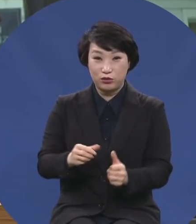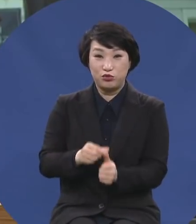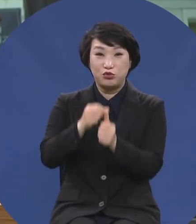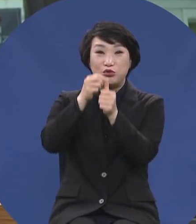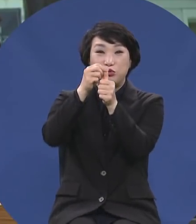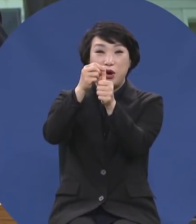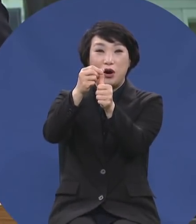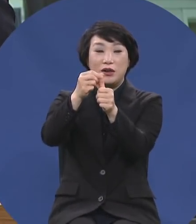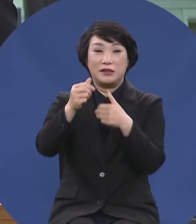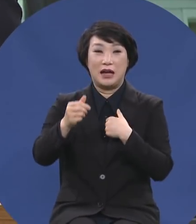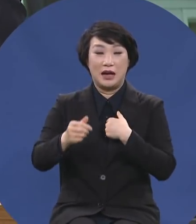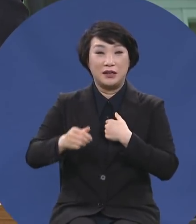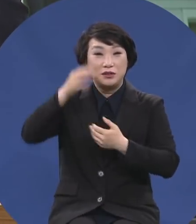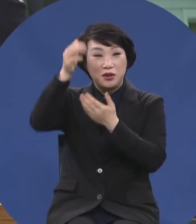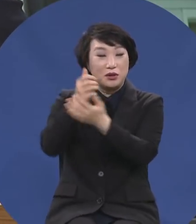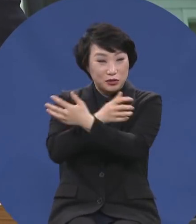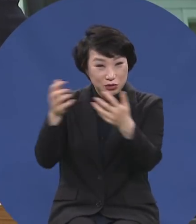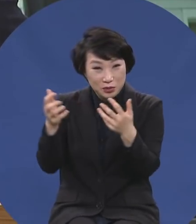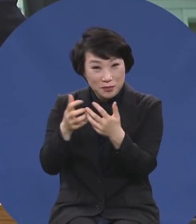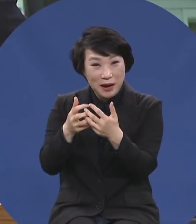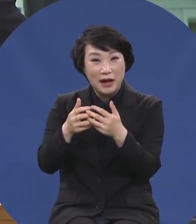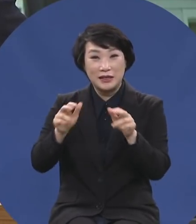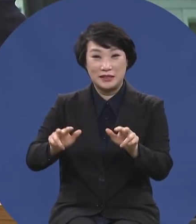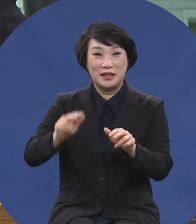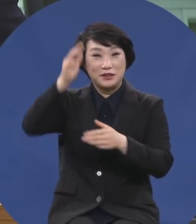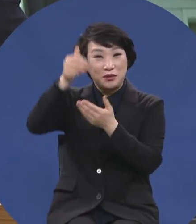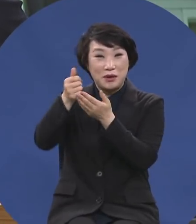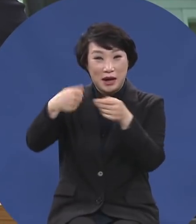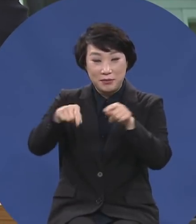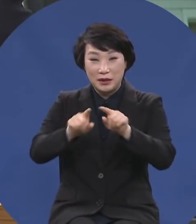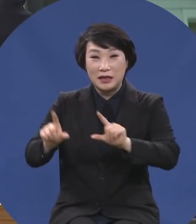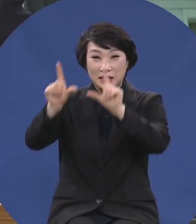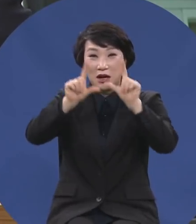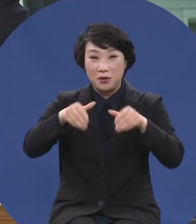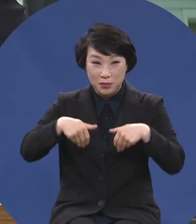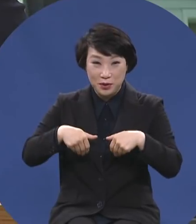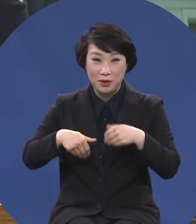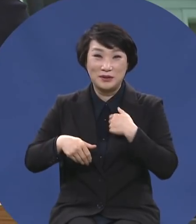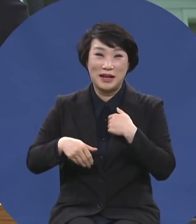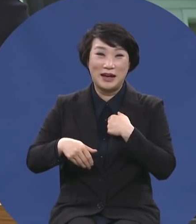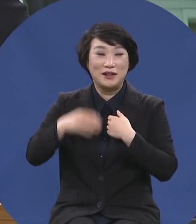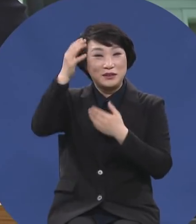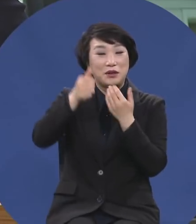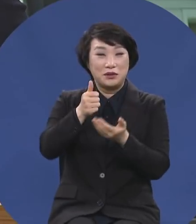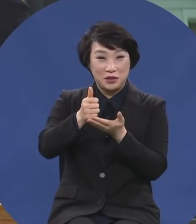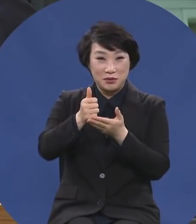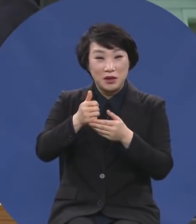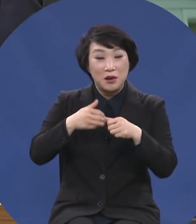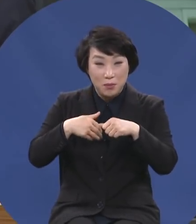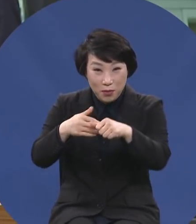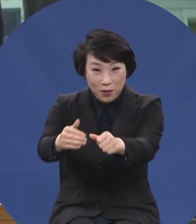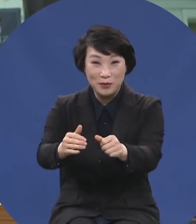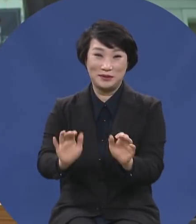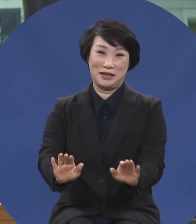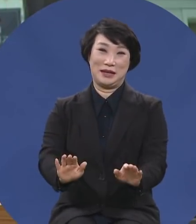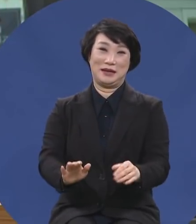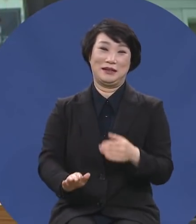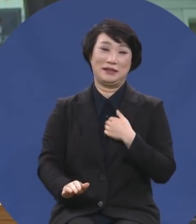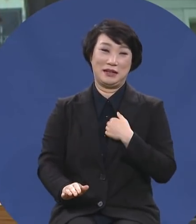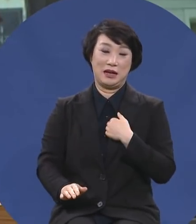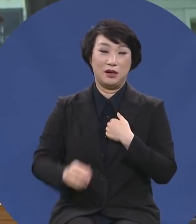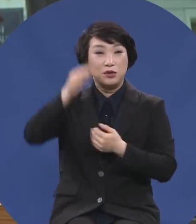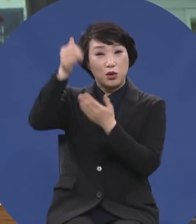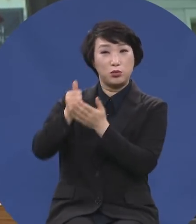구원하여 성령이 충만해서 성령으로 살게 하려고 성령을 보내셨는데